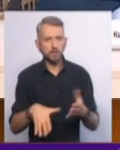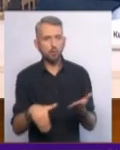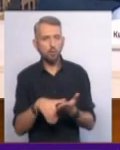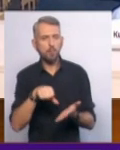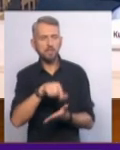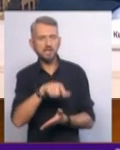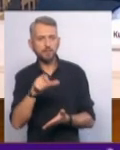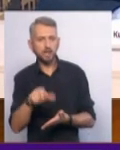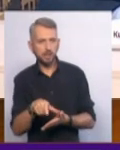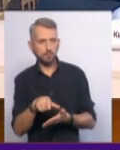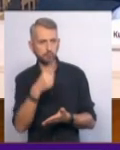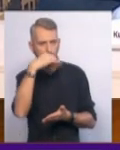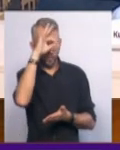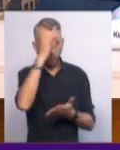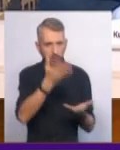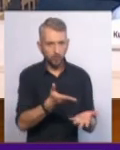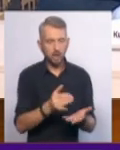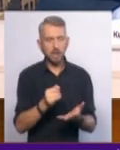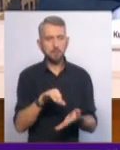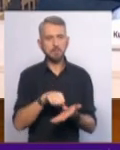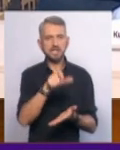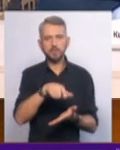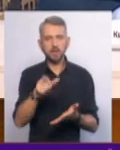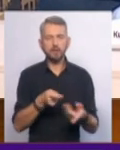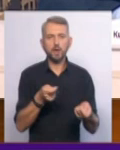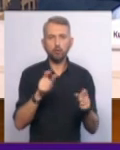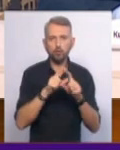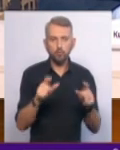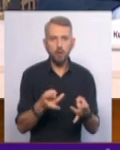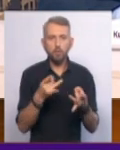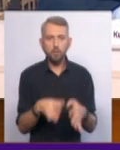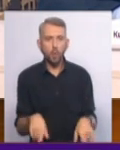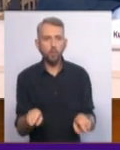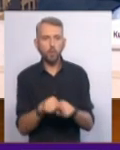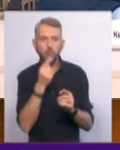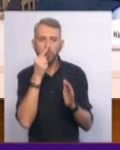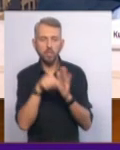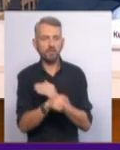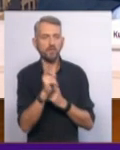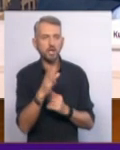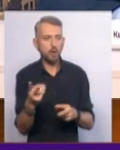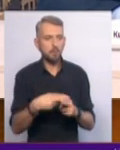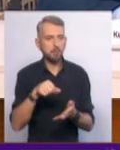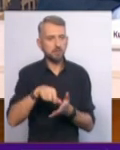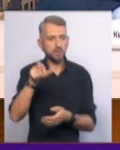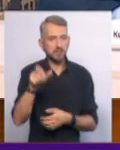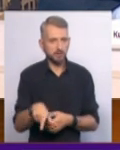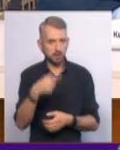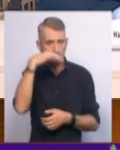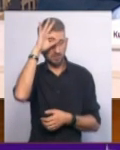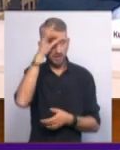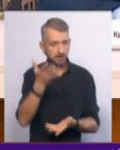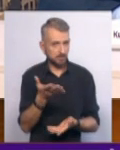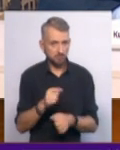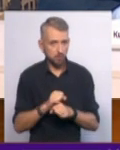органів, так і представників керуючої компанії. Тому що просто так зайти в квартиру без представника правоохоронних